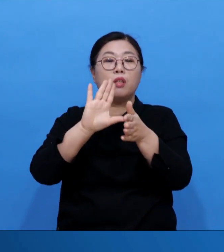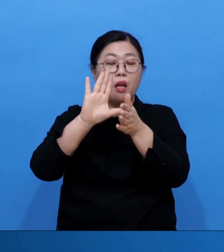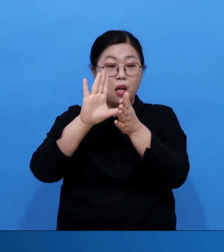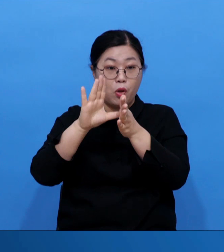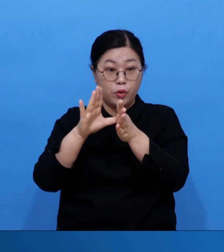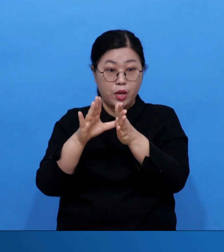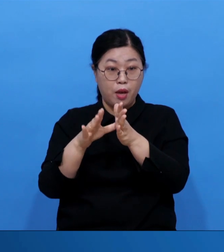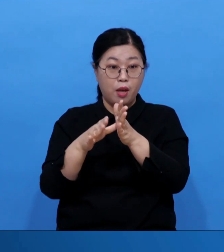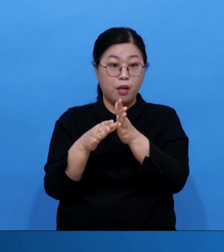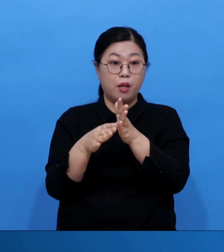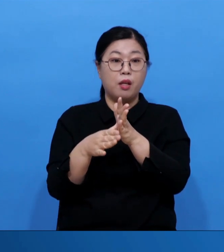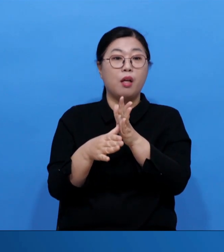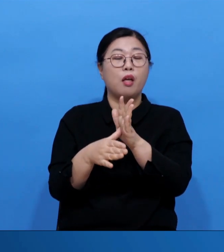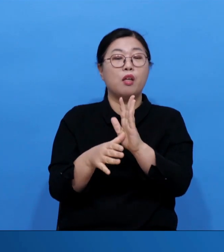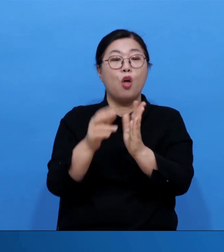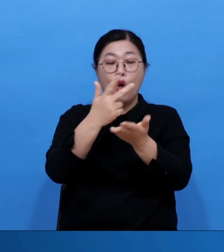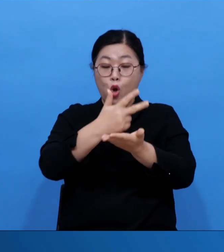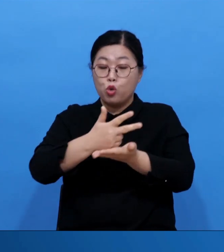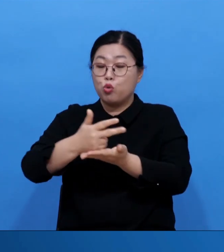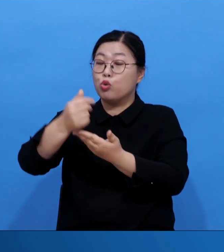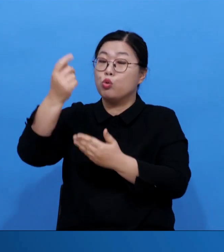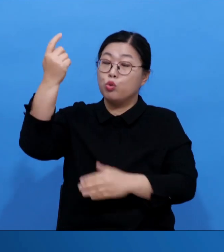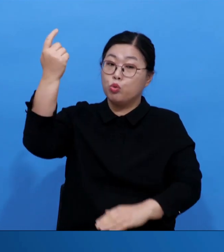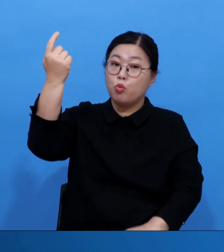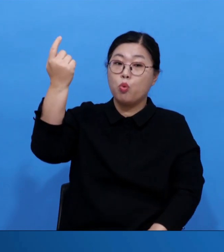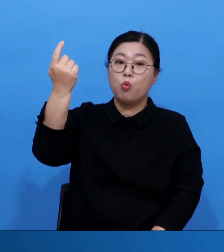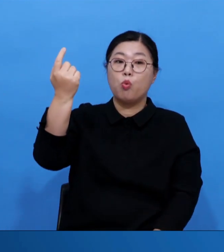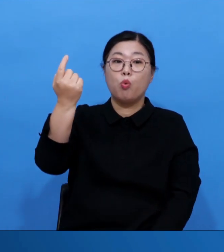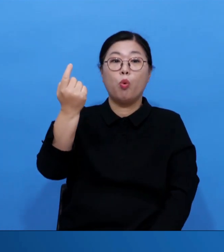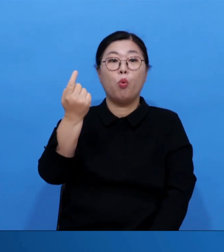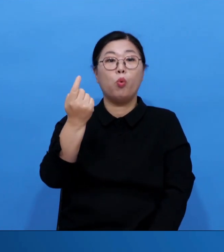울릴 때에 주